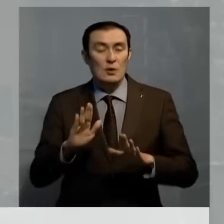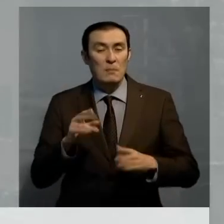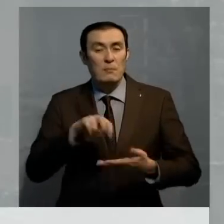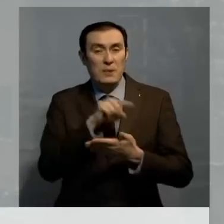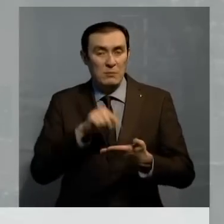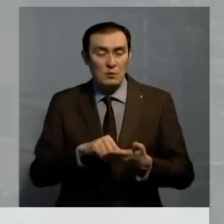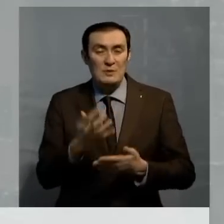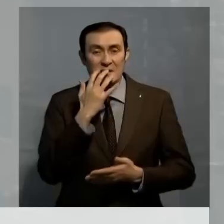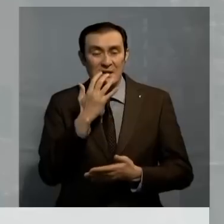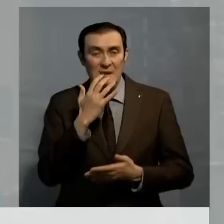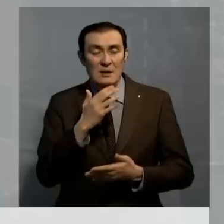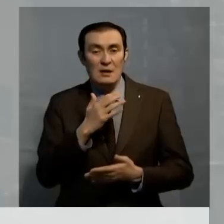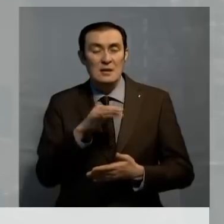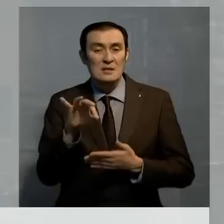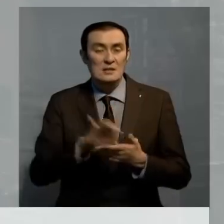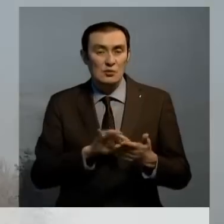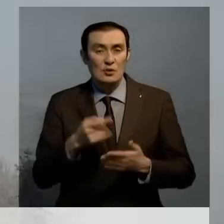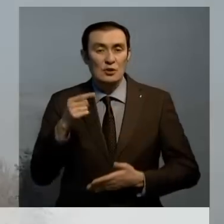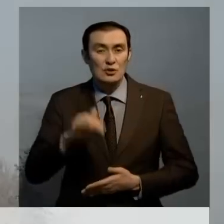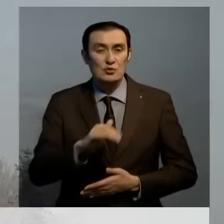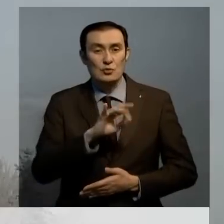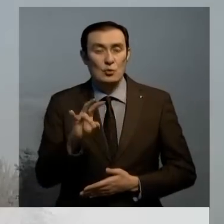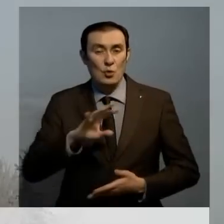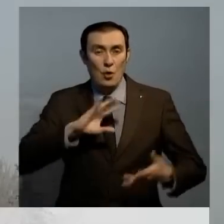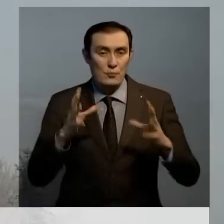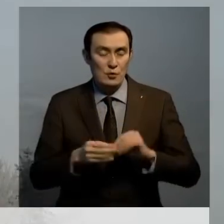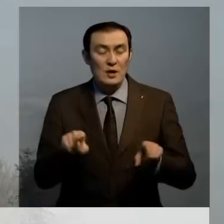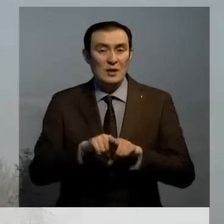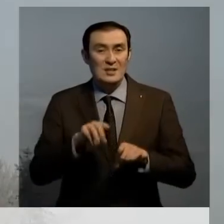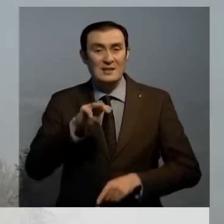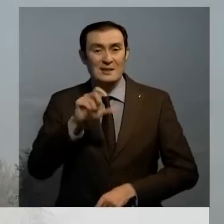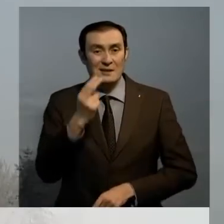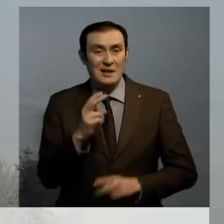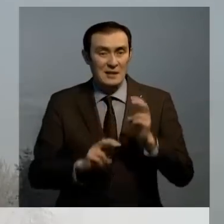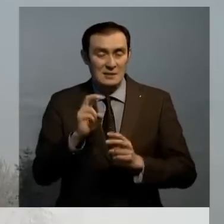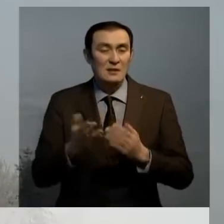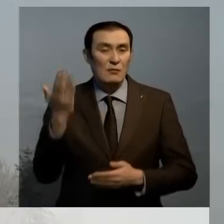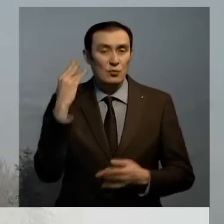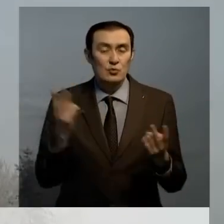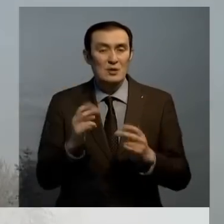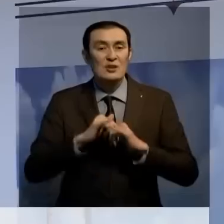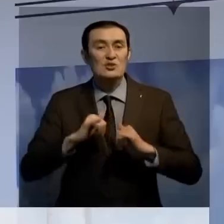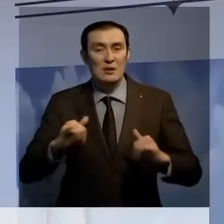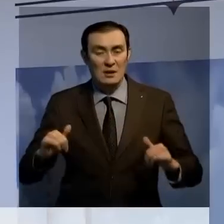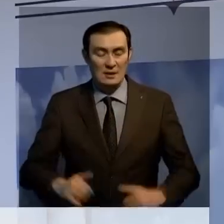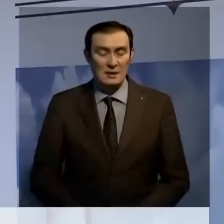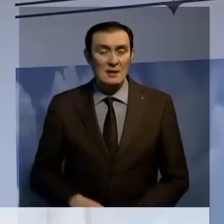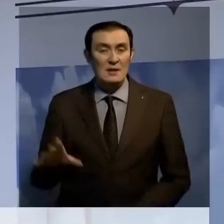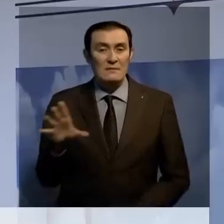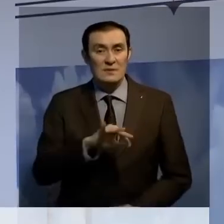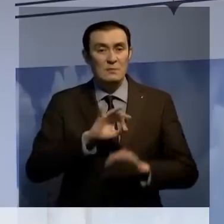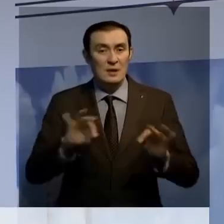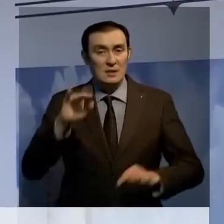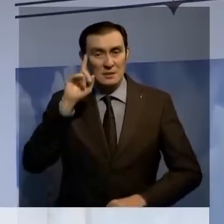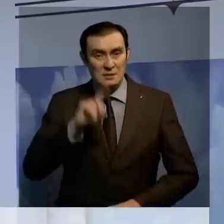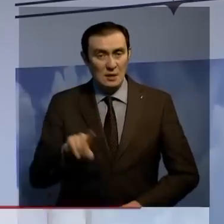чтобы согреть повышенный сразу на 1000 тонн объем. К тому же ТЭЦ давно требует расширения. Все прекрасно знают об